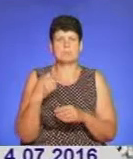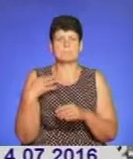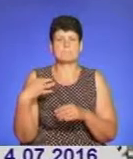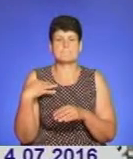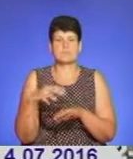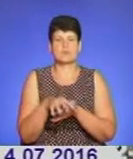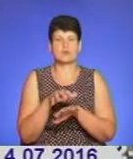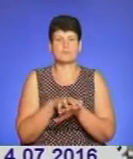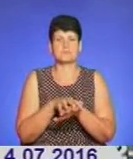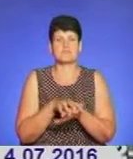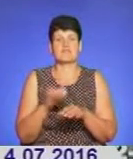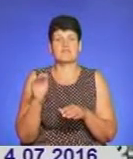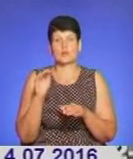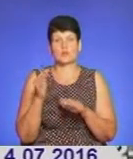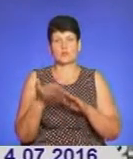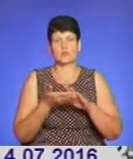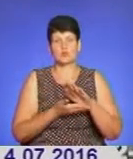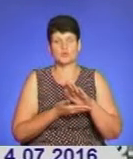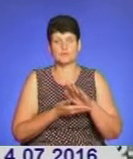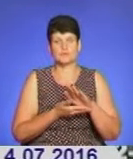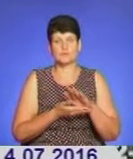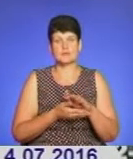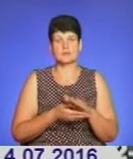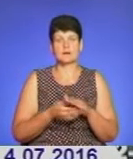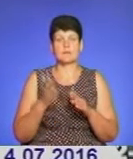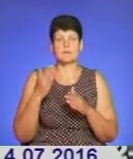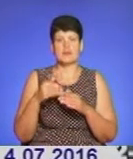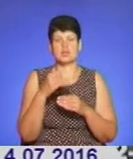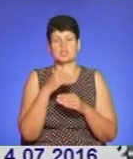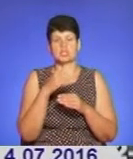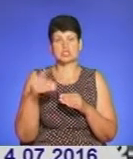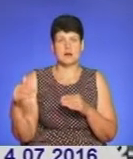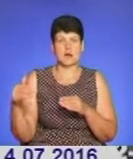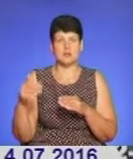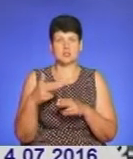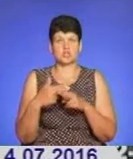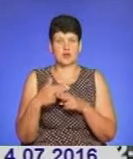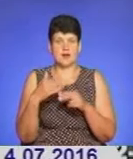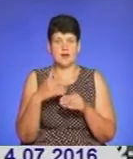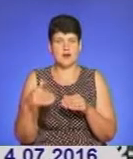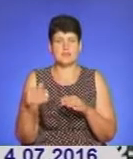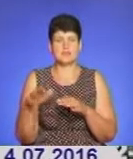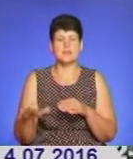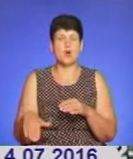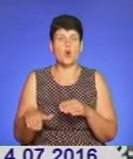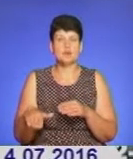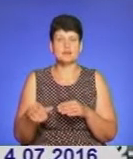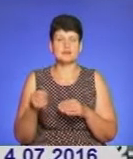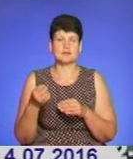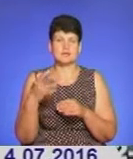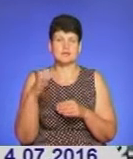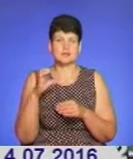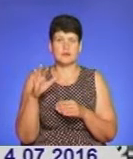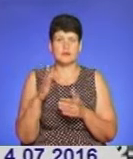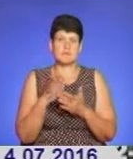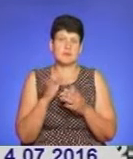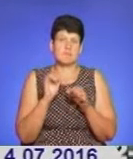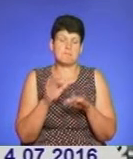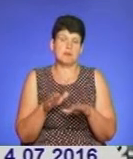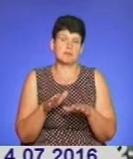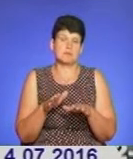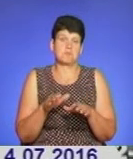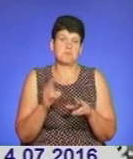року народження. Він 1 липня близько 11 години вийшов з дому та не повернувся. Прикмети розшукуваного. На вигляд 25